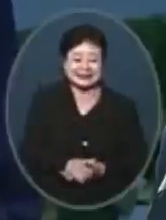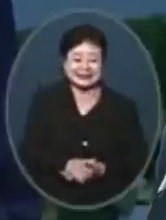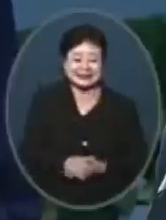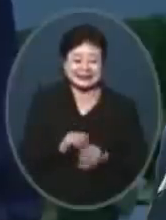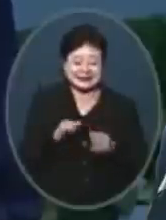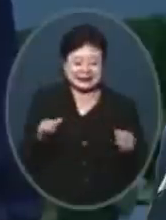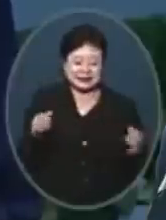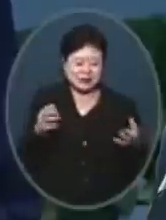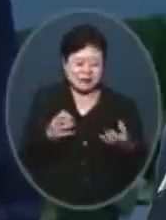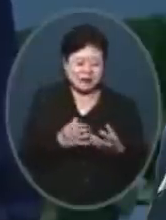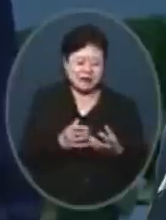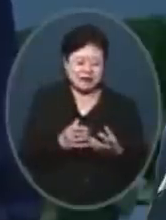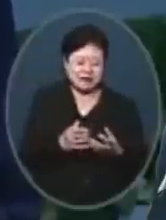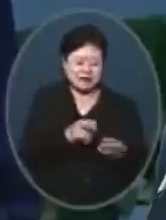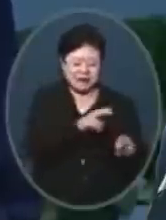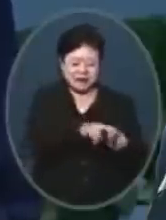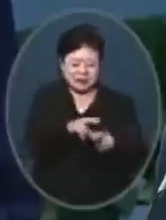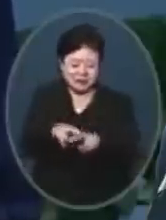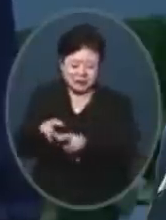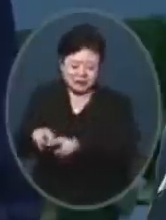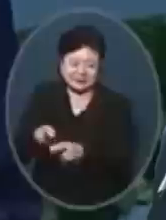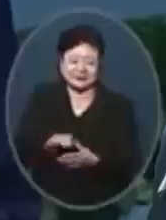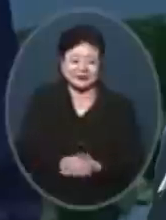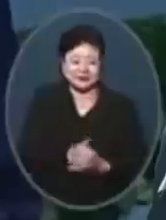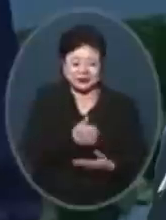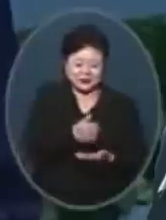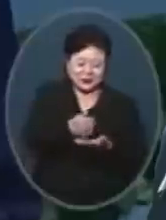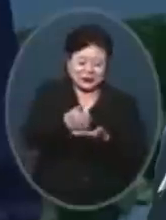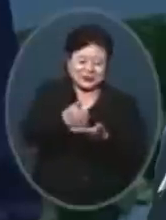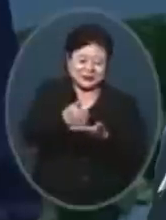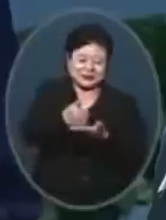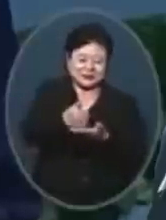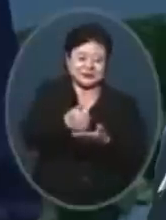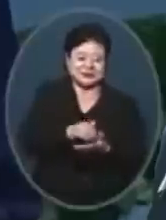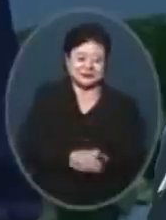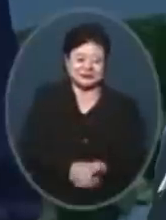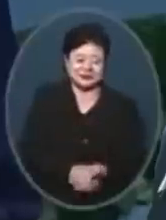군중들을 앉혀놓고 주님이